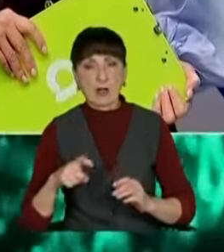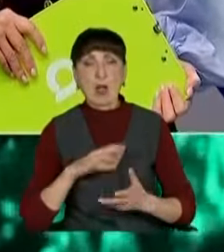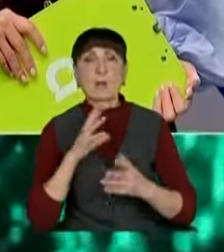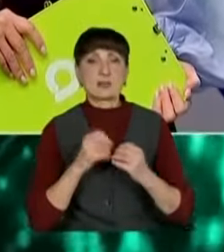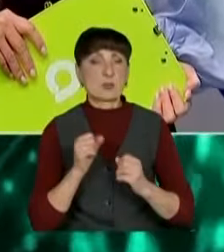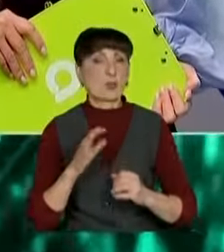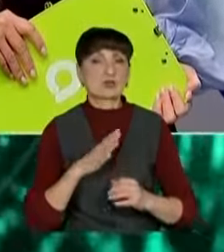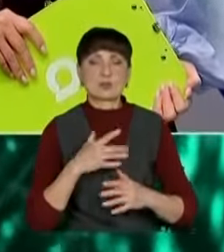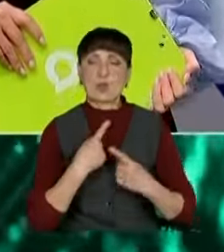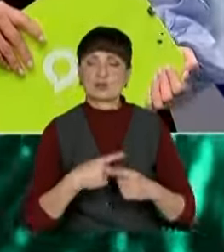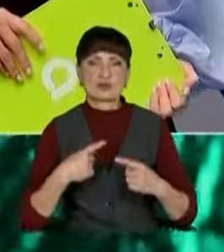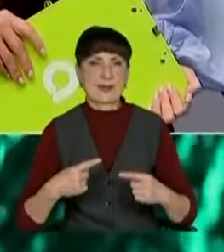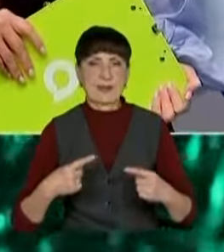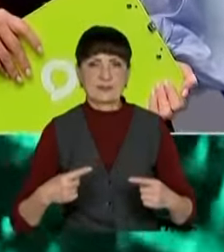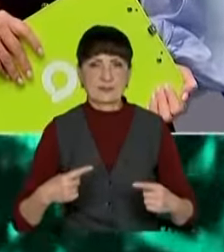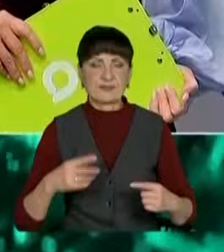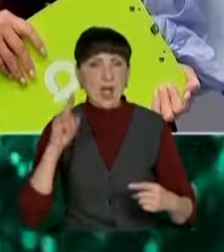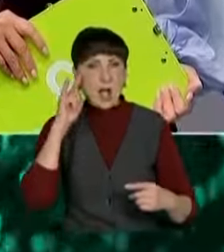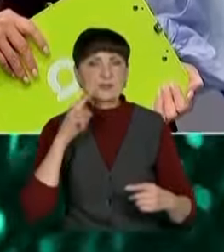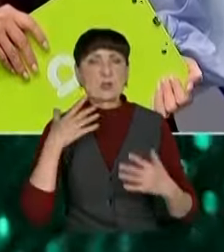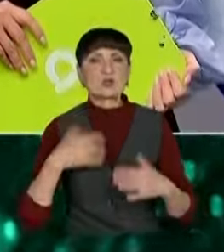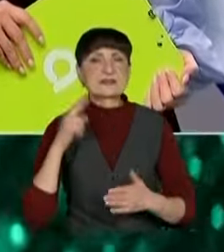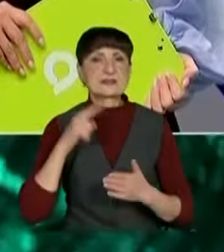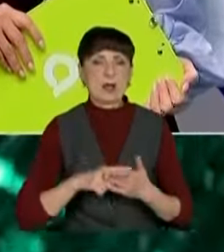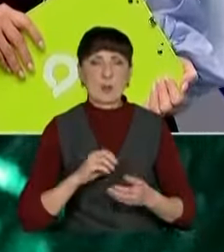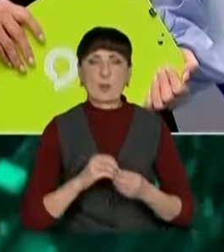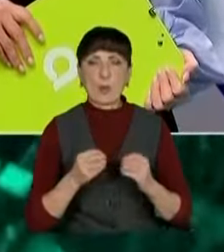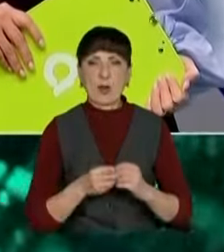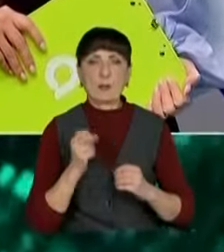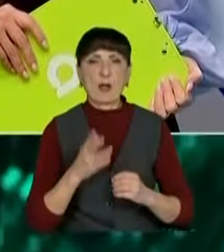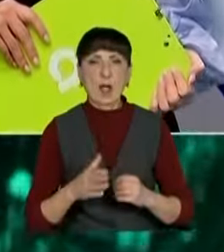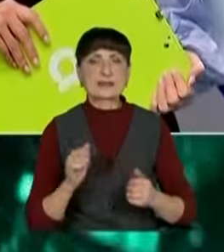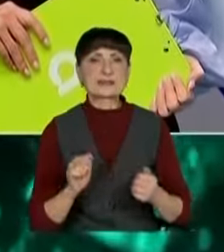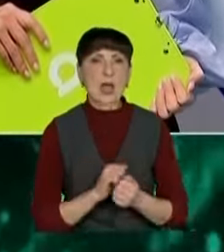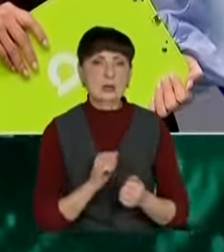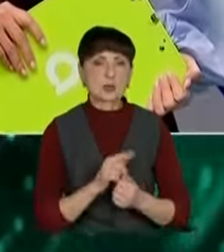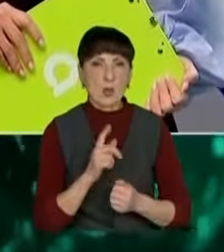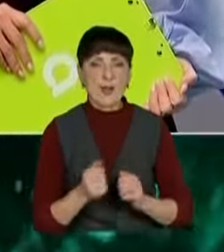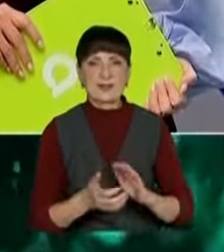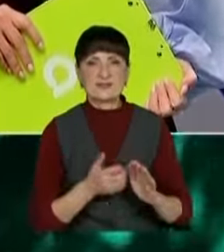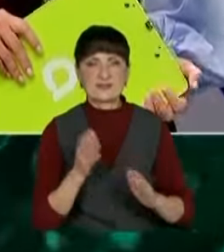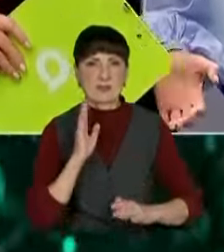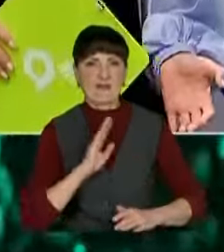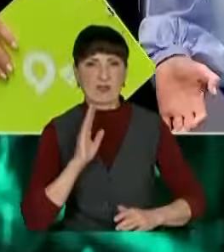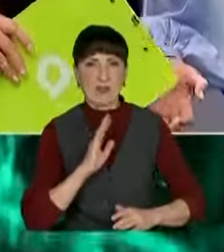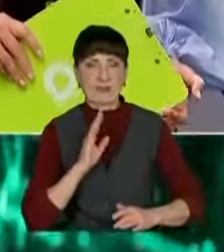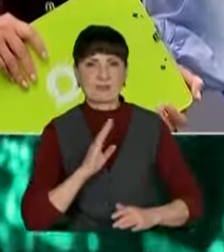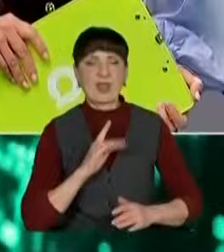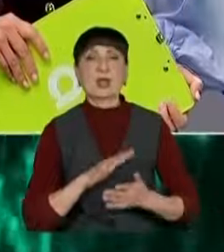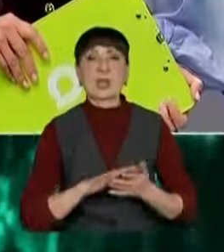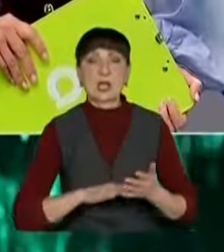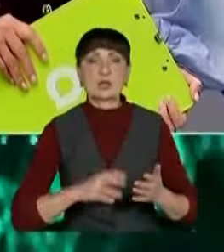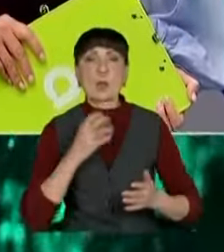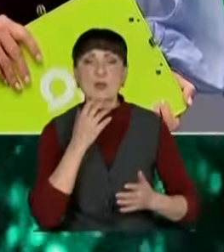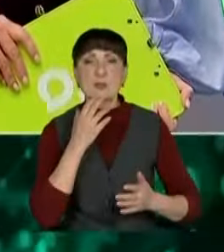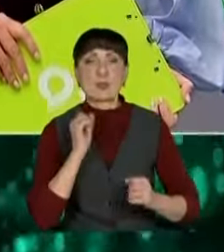могут быть многообразными. Страна уже сталкивается с такими проблемами, как засухи и дефицит водных ресурсов. И дальнейшее